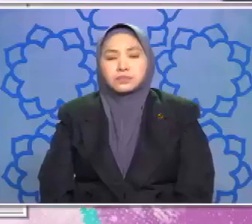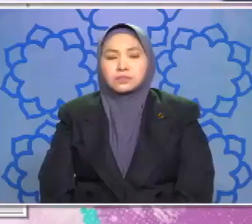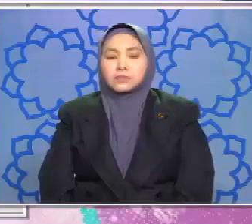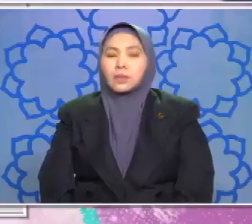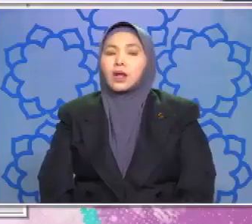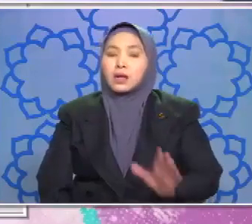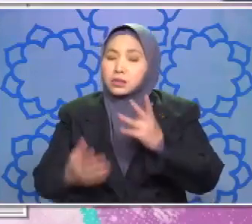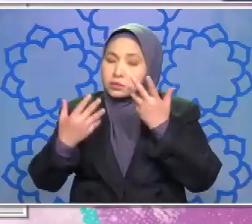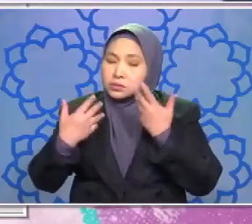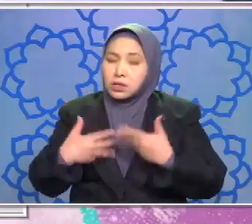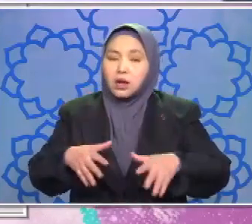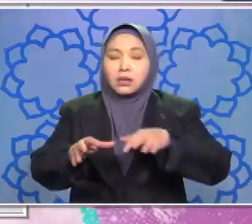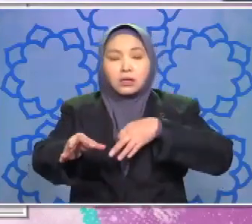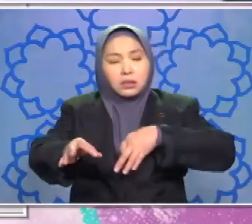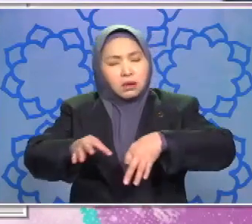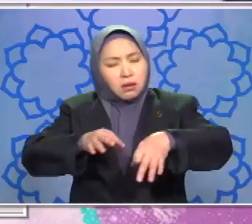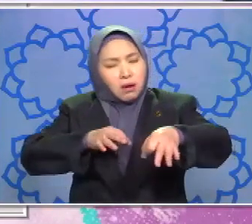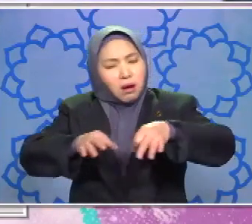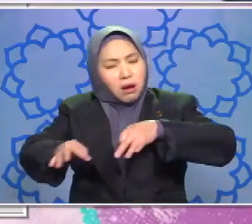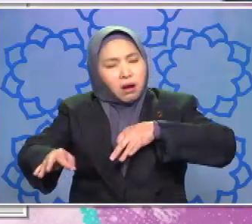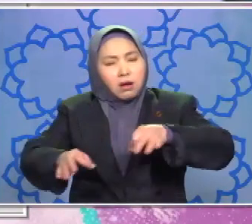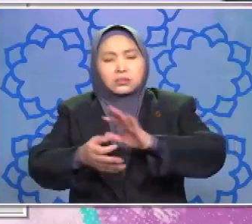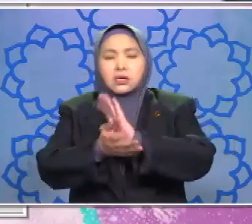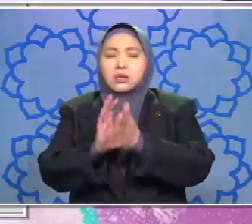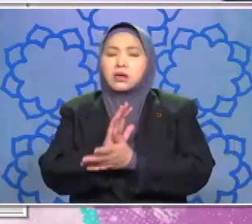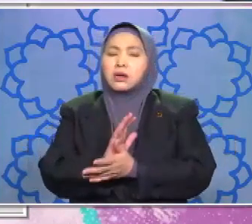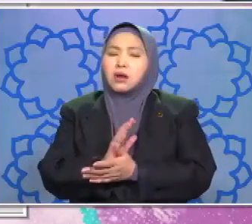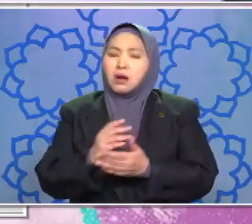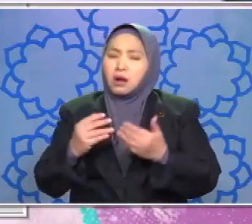يَتَفَكَّرُونَ أَفَأَمِنَ الَّذِينَ مَكَرُوا